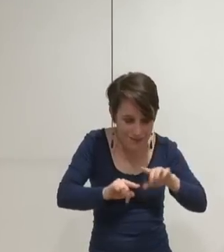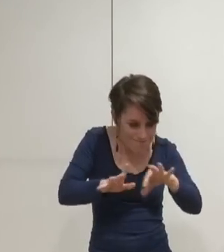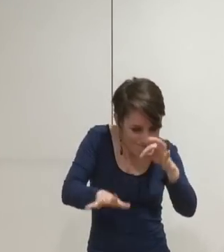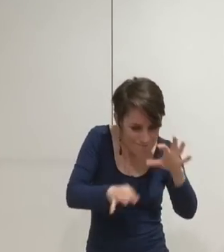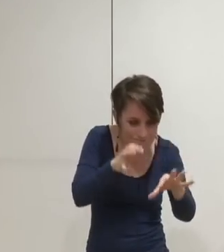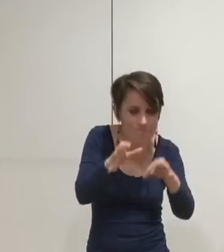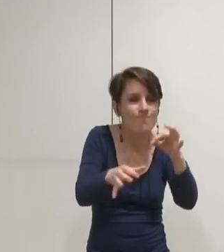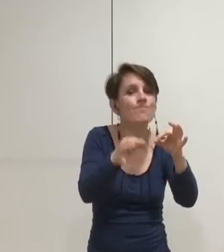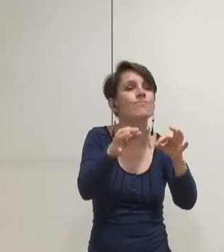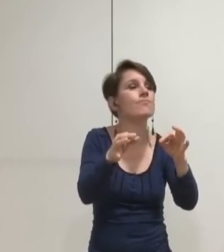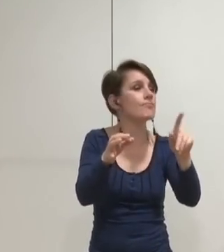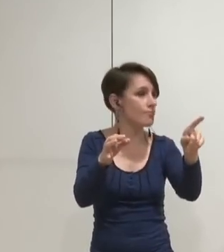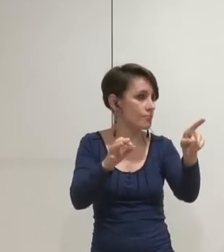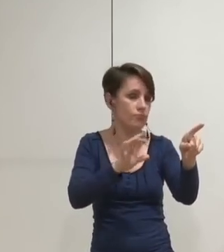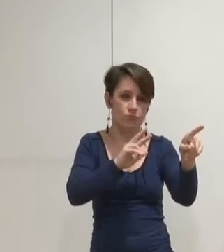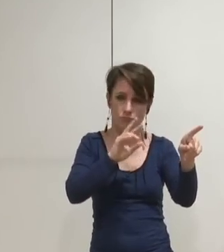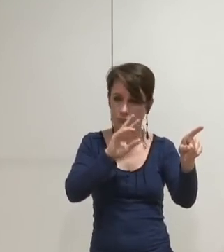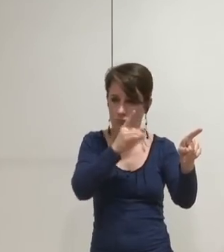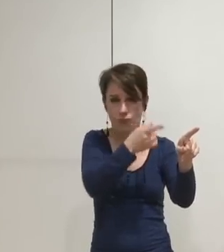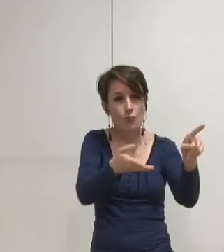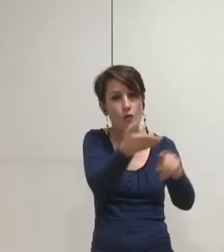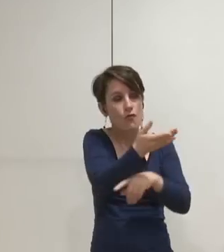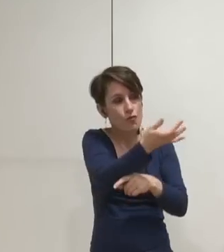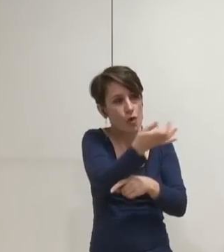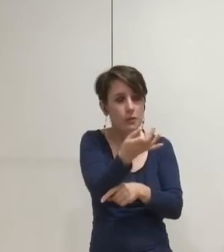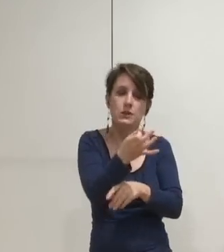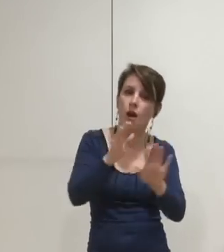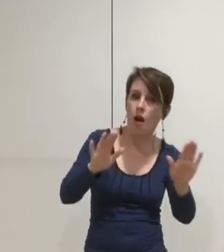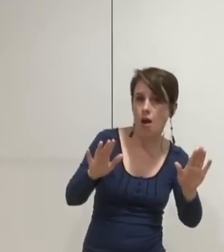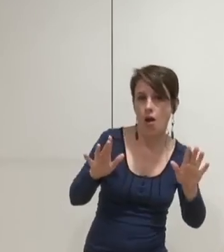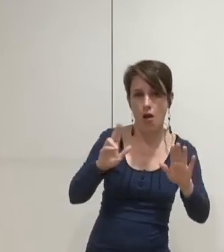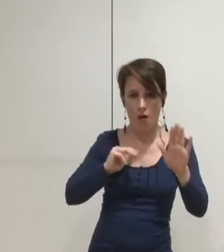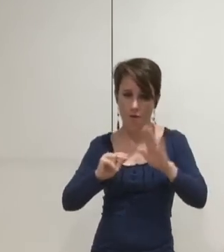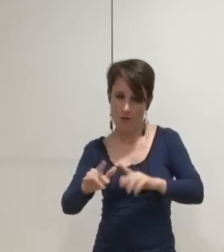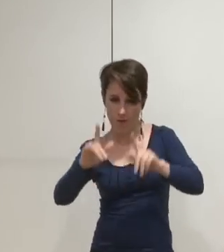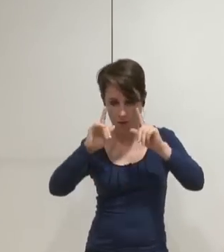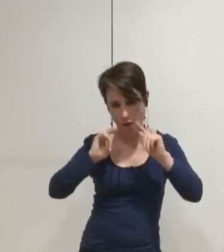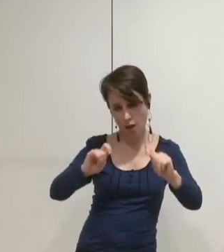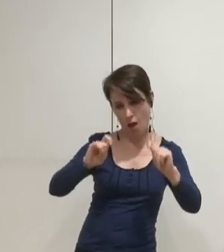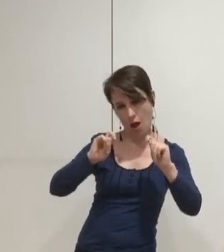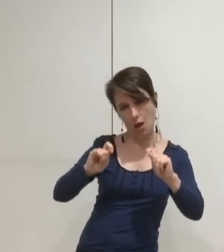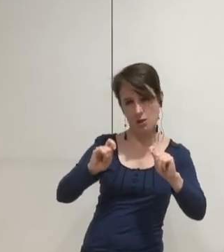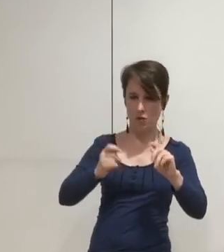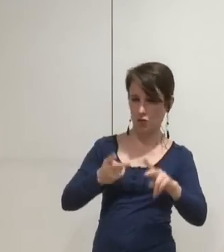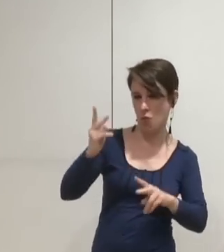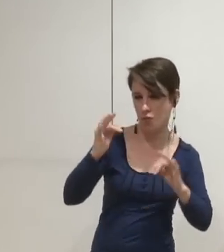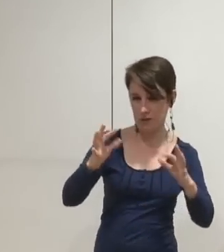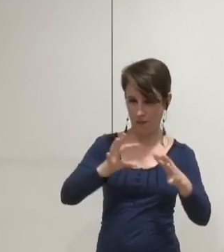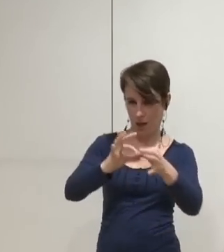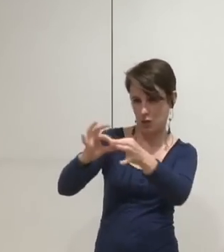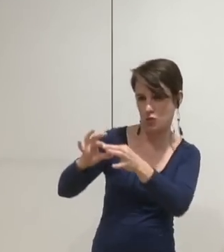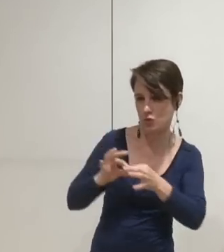et bien on va veiller davantage encore que c'était fait antérieurement à